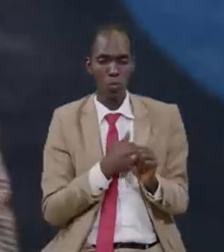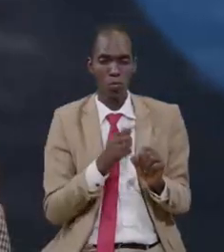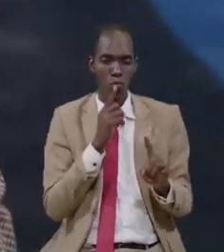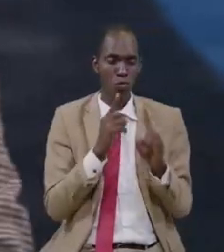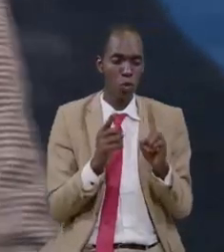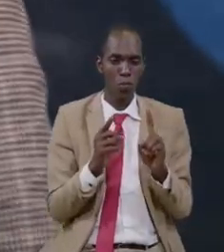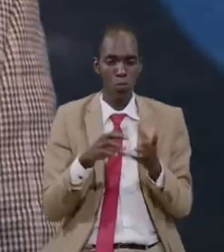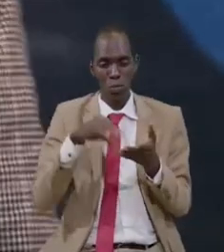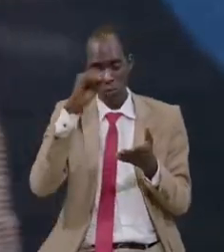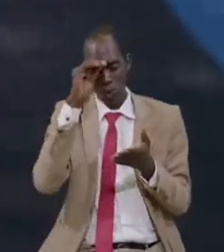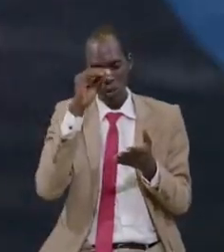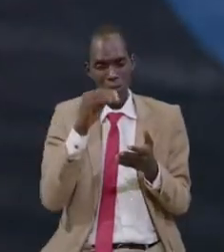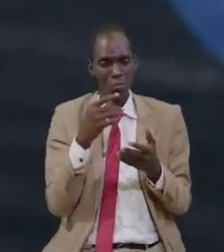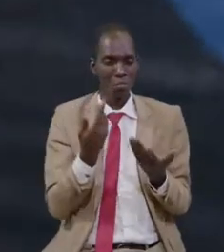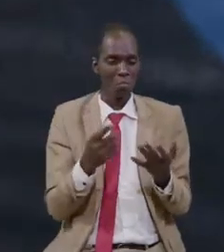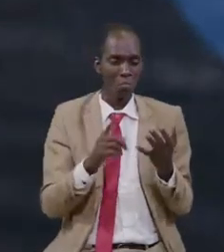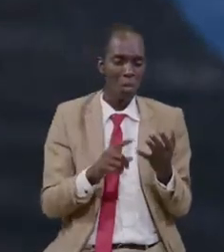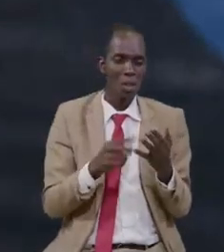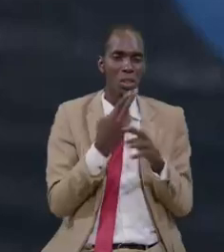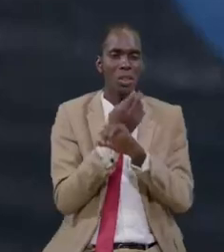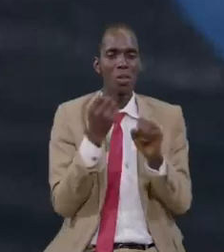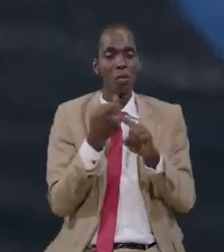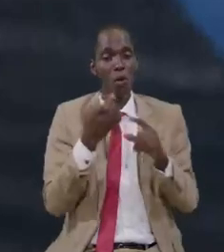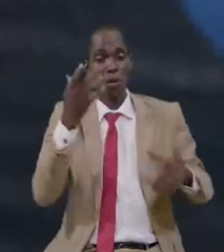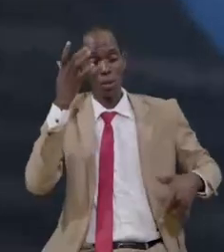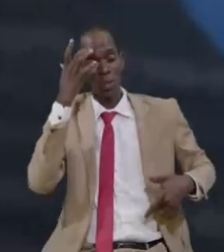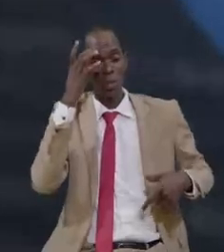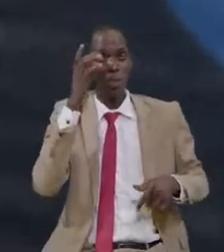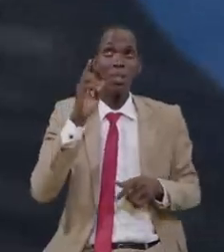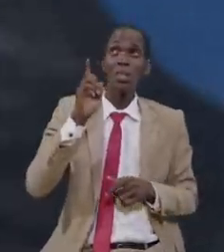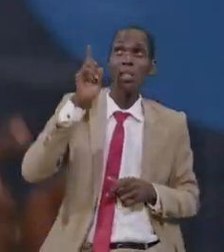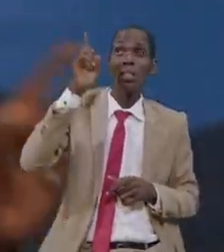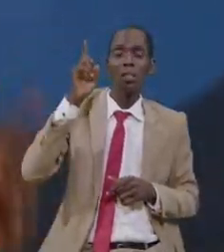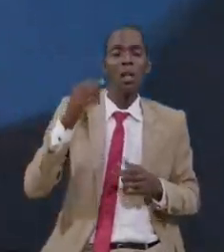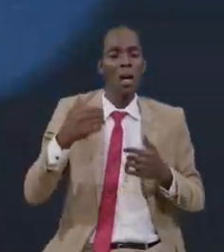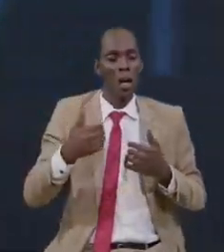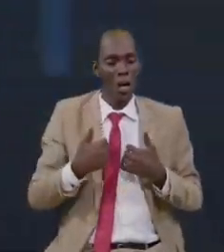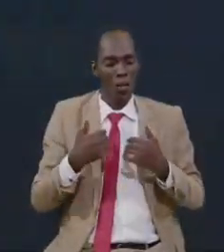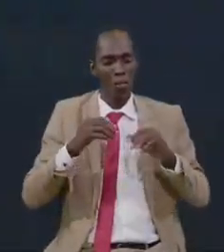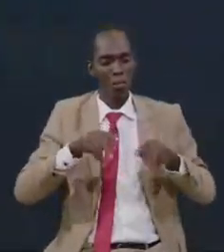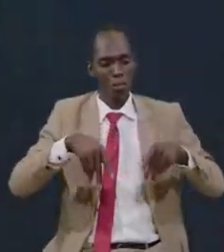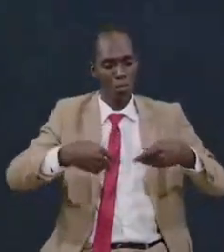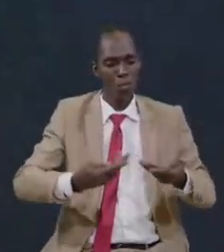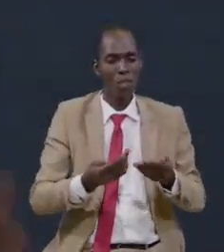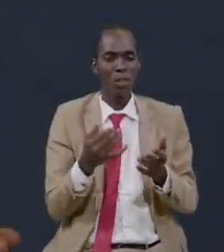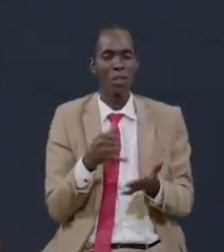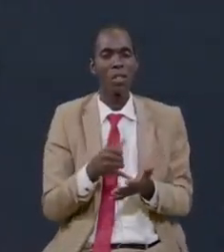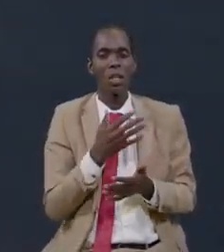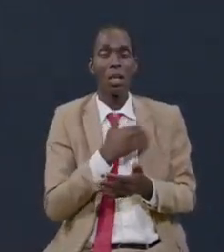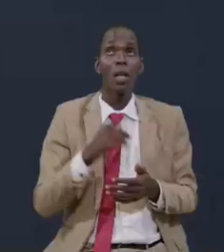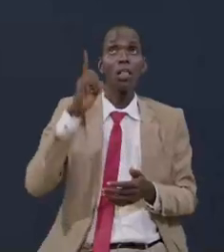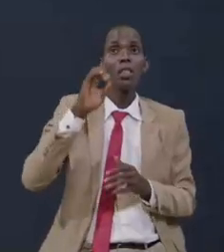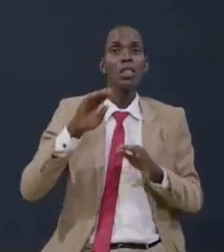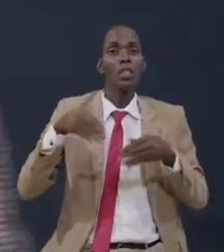la rédemption des maladies, c'est lui qui a pourvu cette rédemption et il nous donne